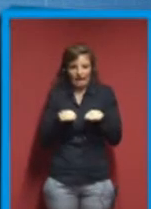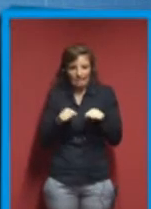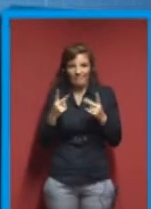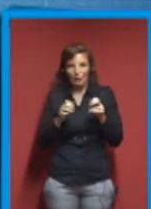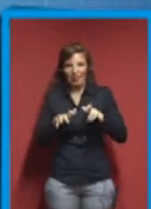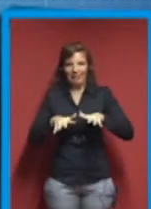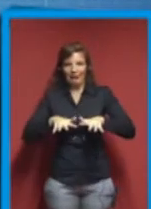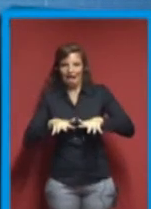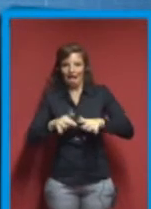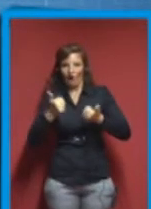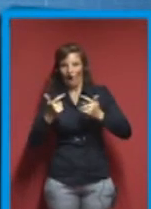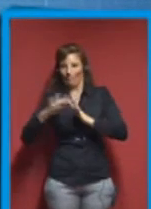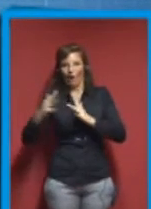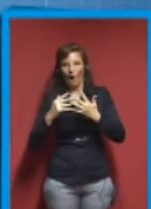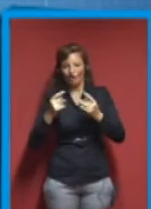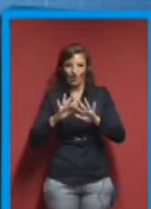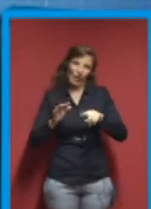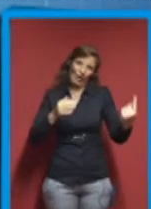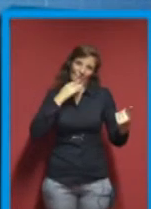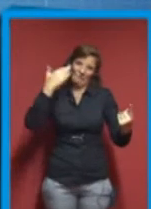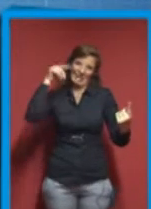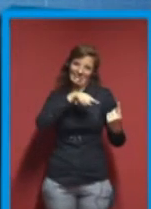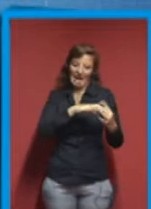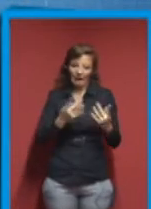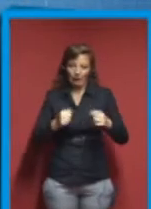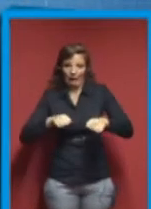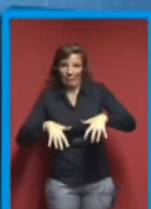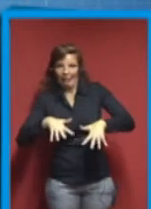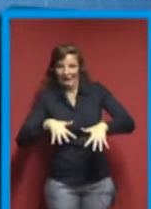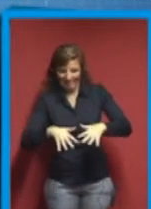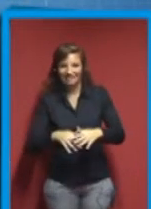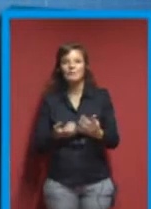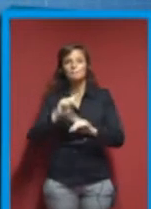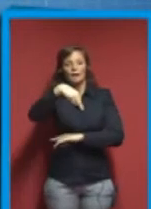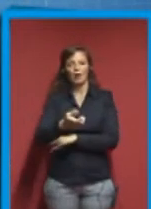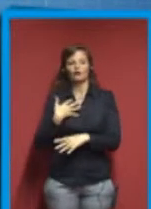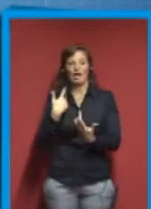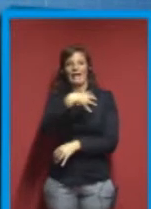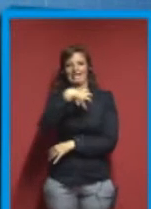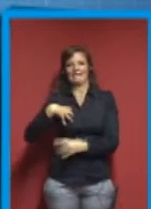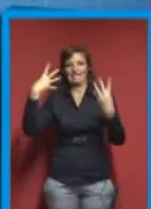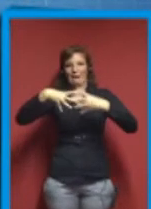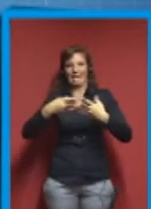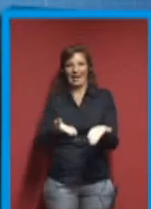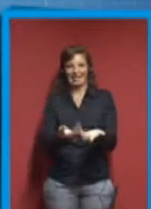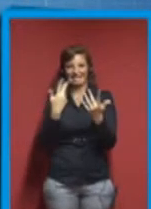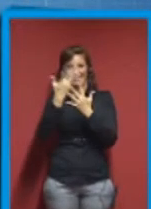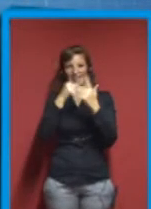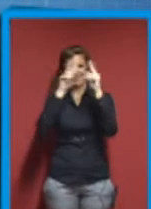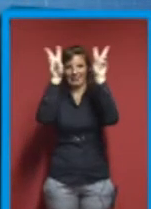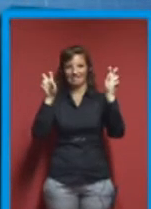posizione rispetto al resto dell'altra fotografia. Poi abbiamo Science Mechanics. Vedete una